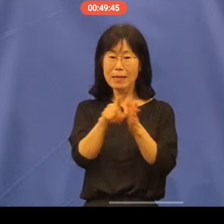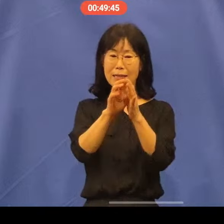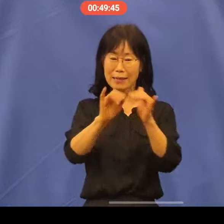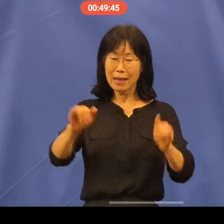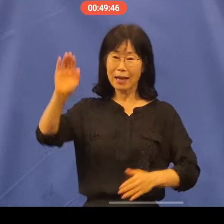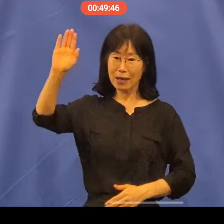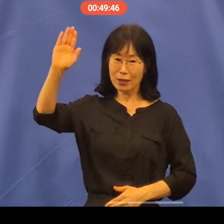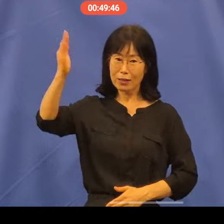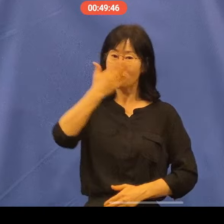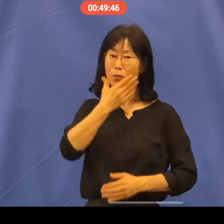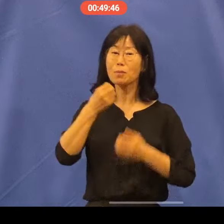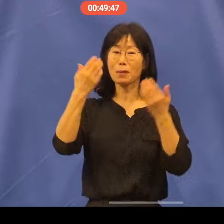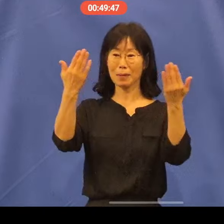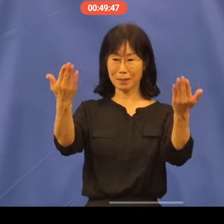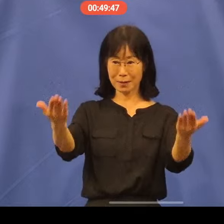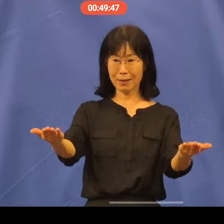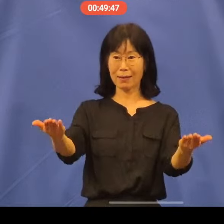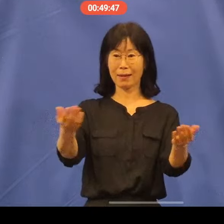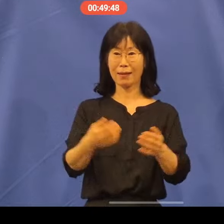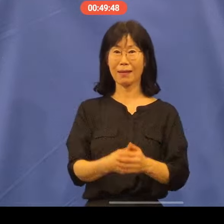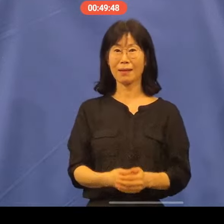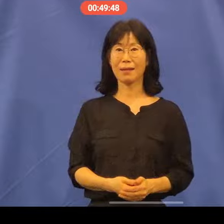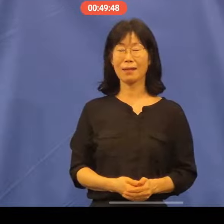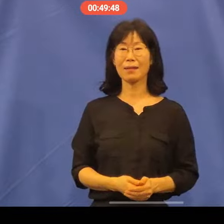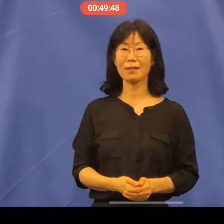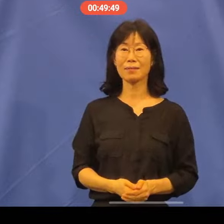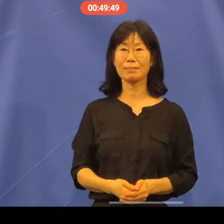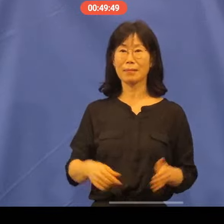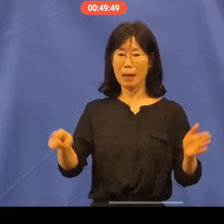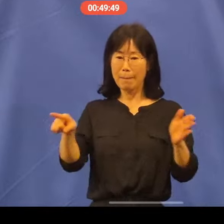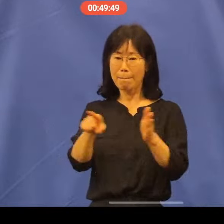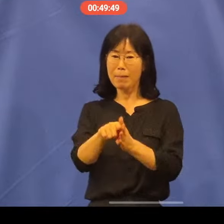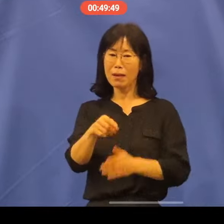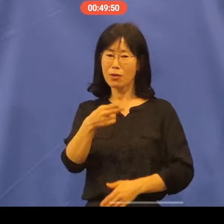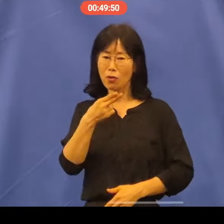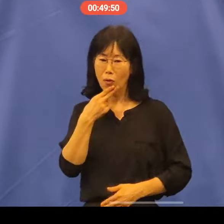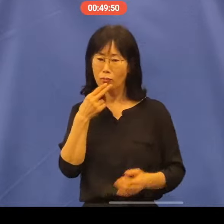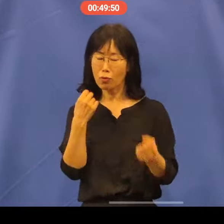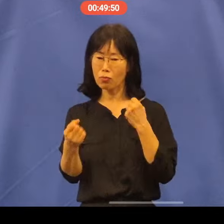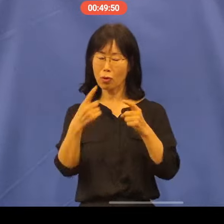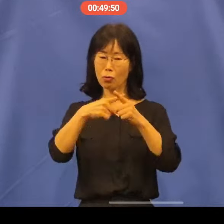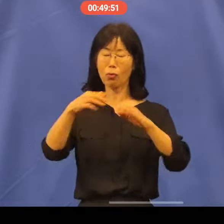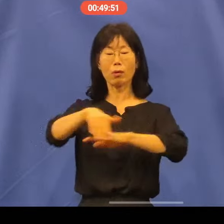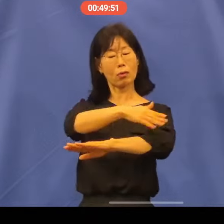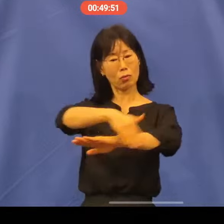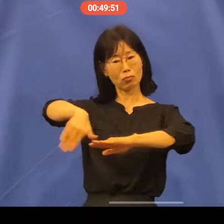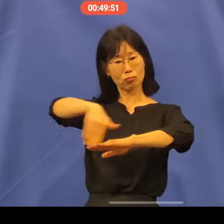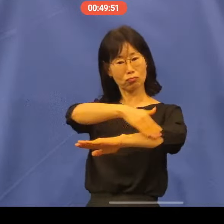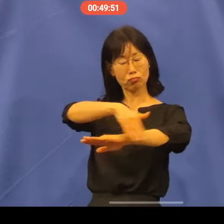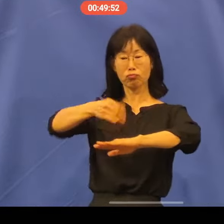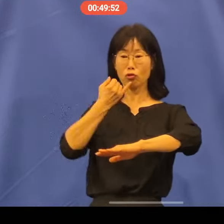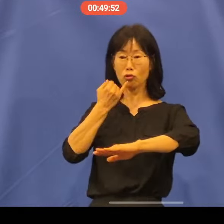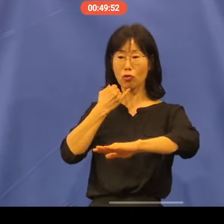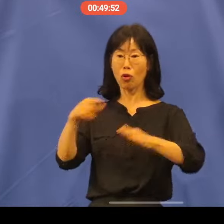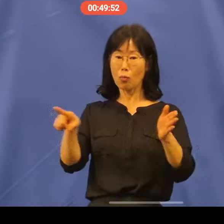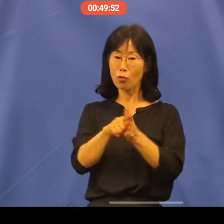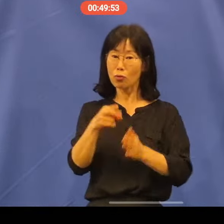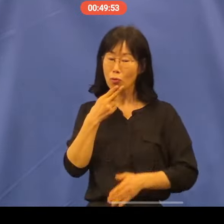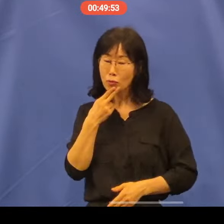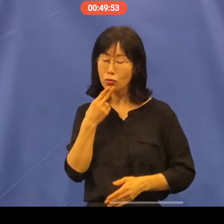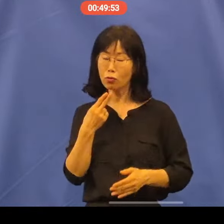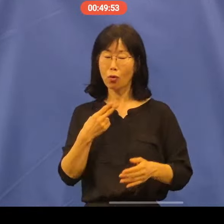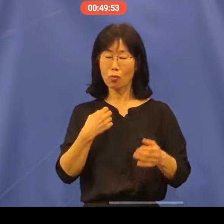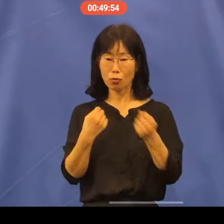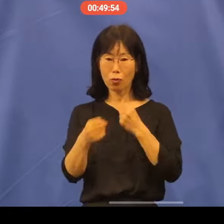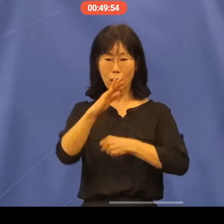여러분들이 되시기를 축원합니다. 여러분, 믿음이 없지만 교회 다닐 수 있어요. 믿음 없어도 직분 가질 수 있고요. 믿음 없어도